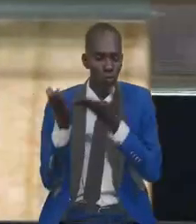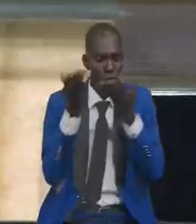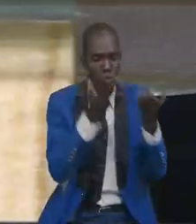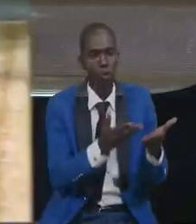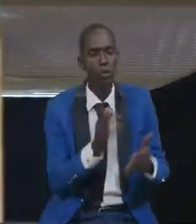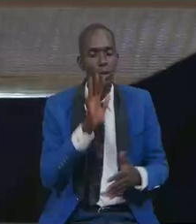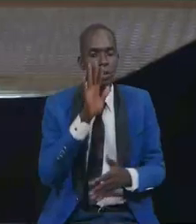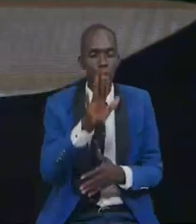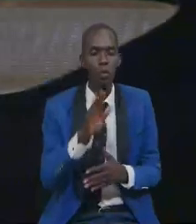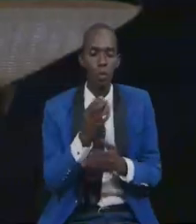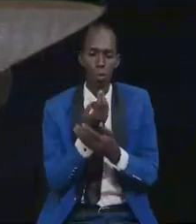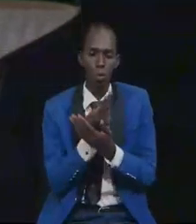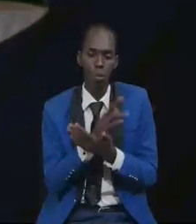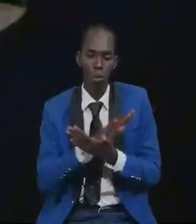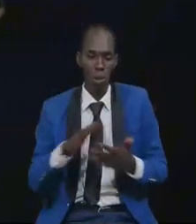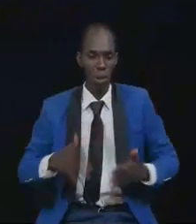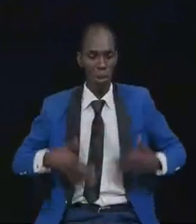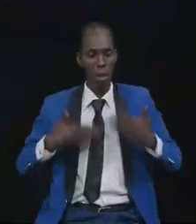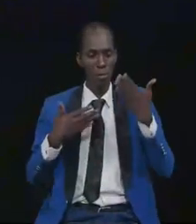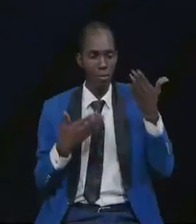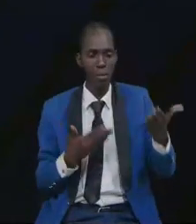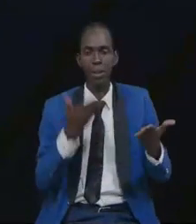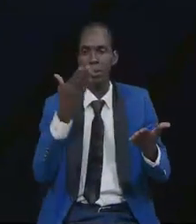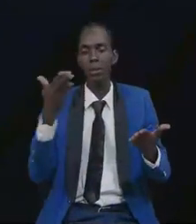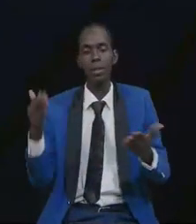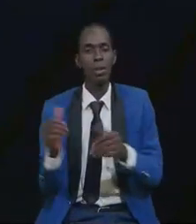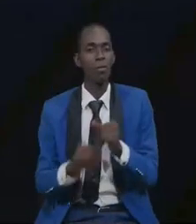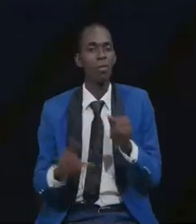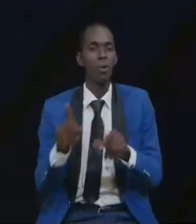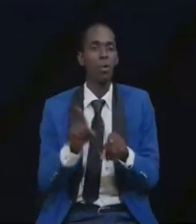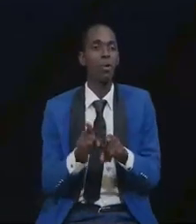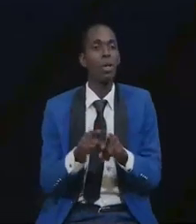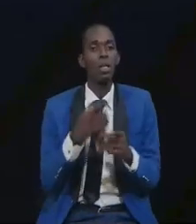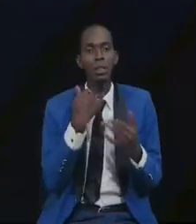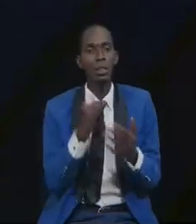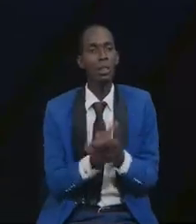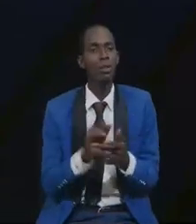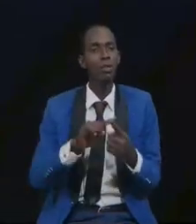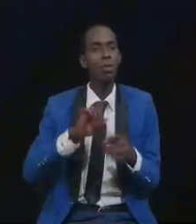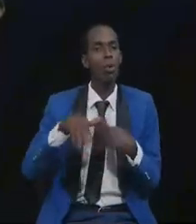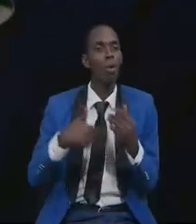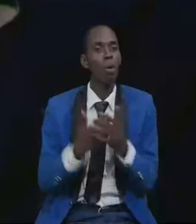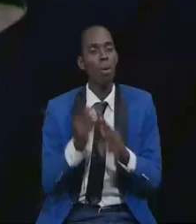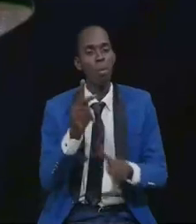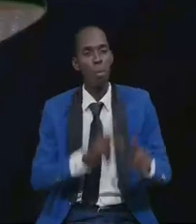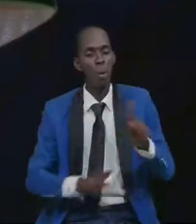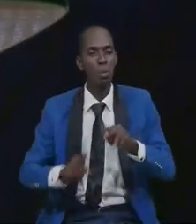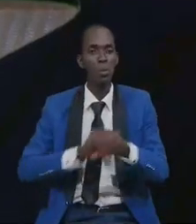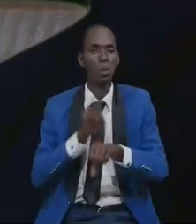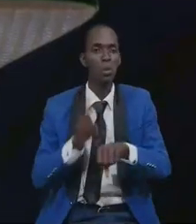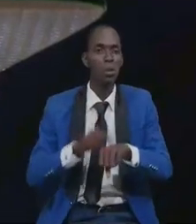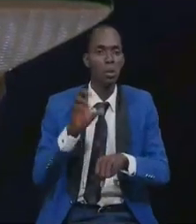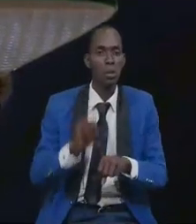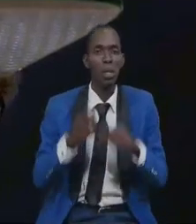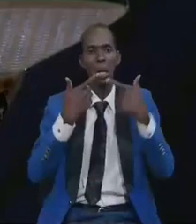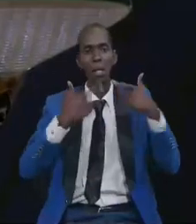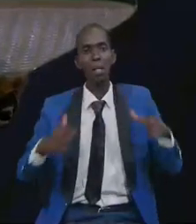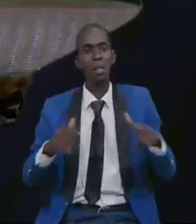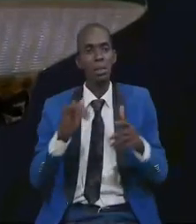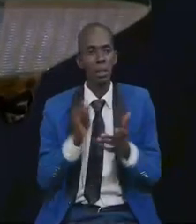cause de cela, il dit à toutes les nations, à tous les peuples, aux hommes de toutes langues, qui habite sur toute